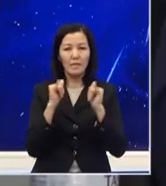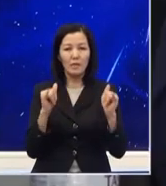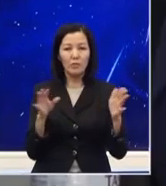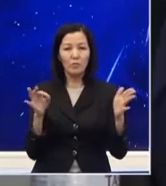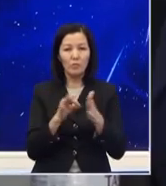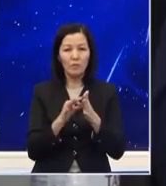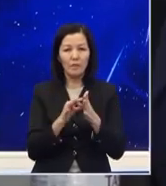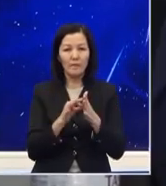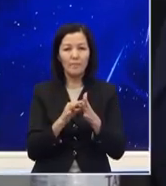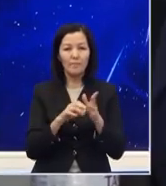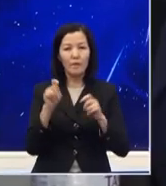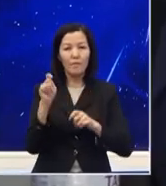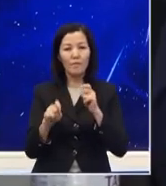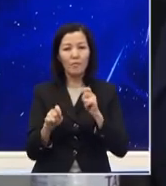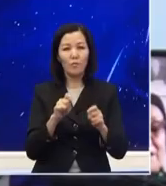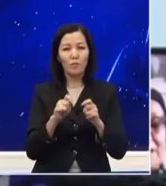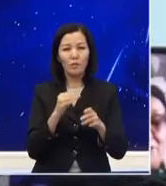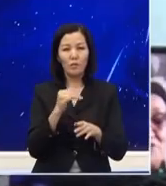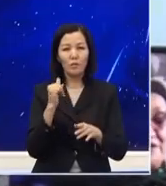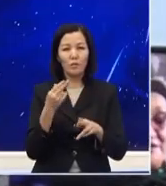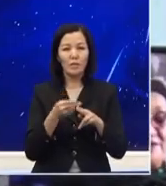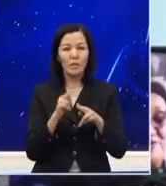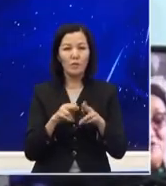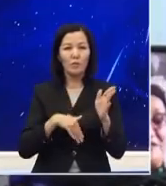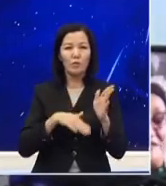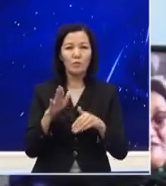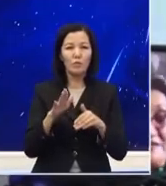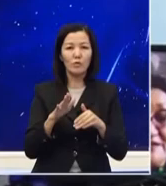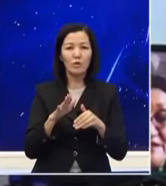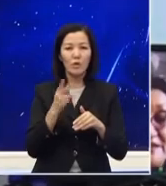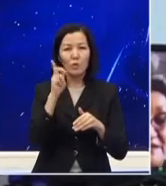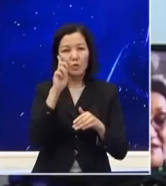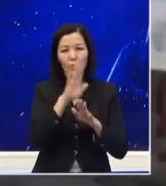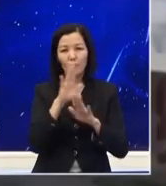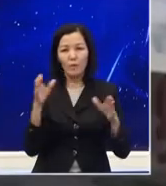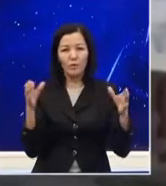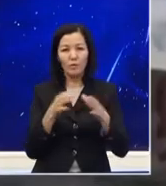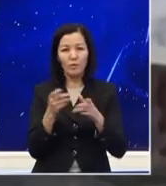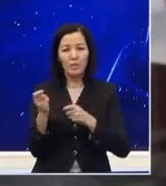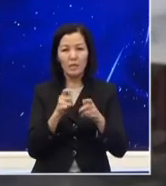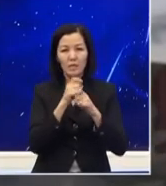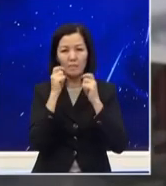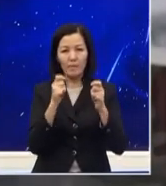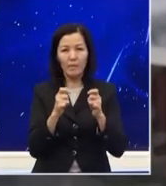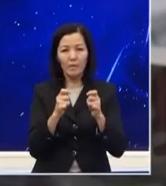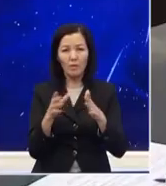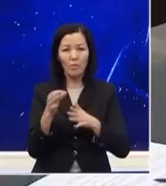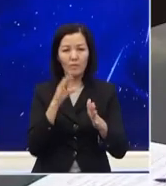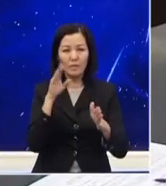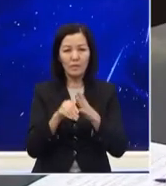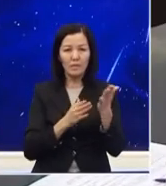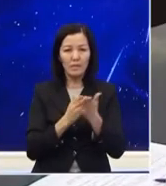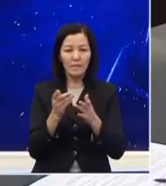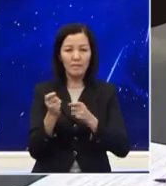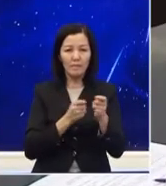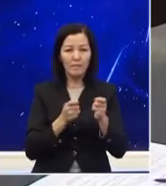арттыруды көздейді. Айта кетейік, форум соңында жетісулық ең үздік үкіметтік емес ұйым жетекшілері марапатталды. Оларға облыстық